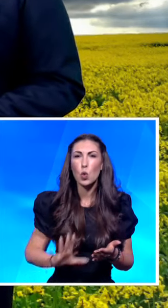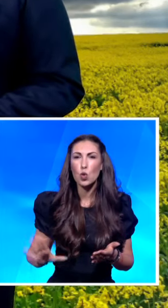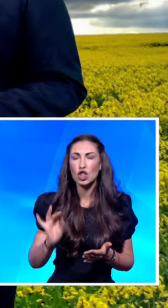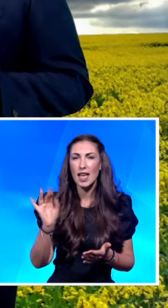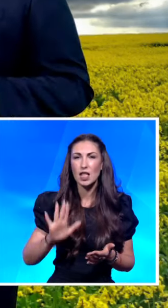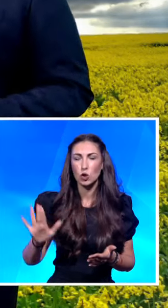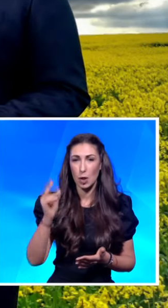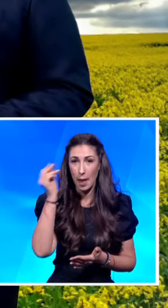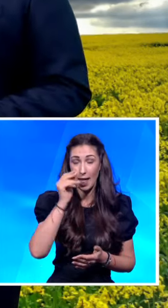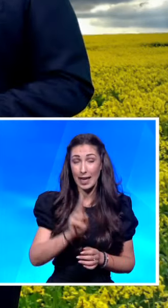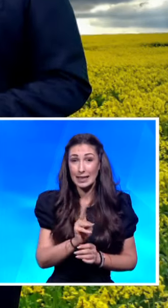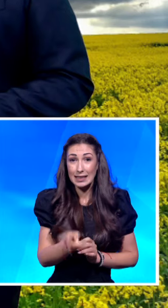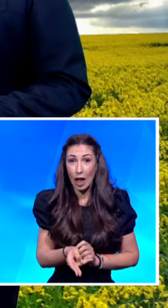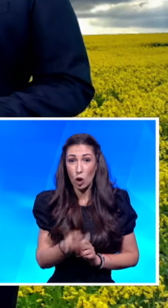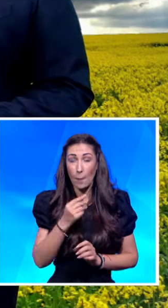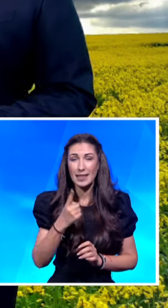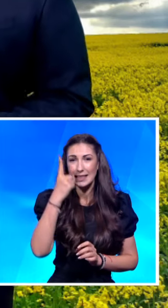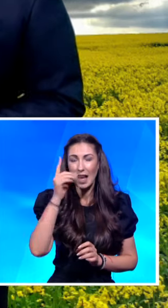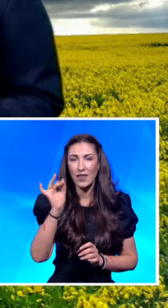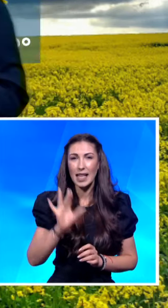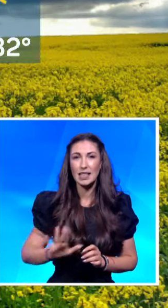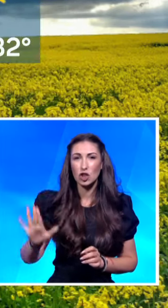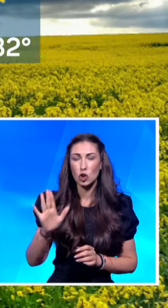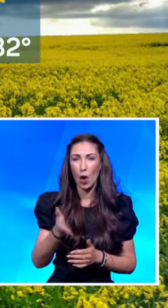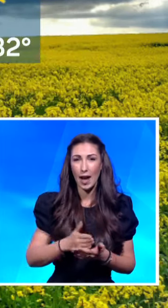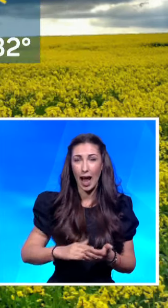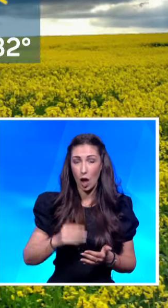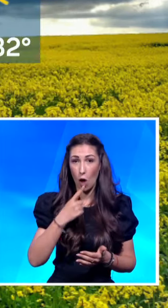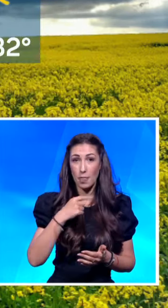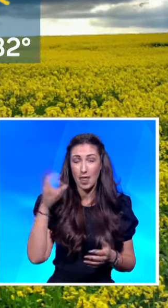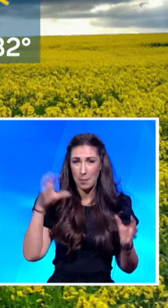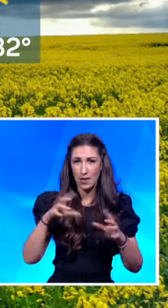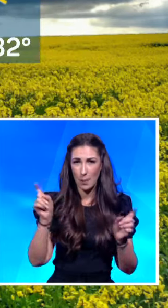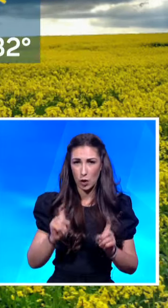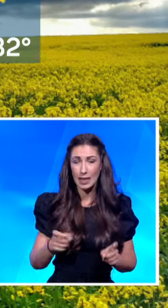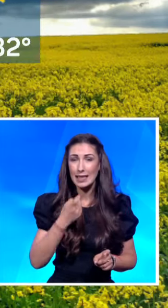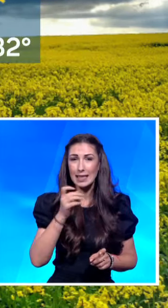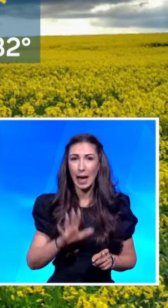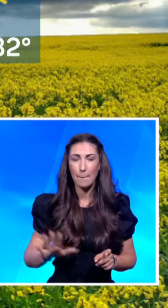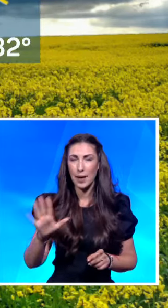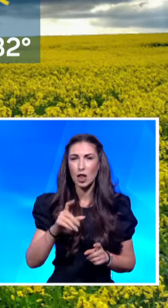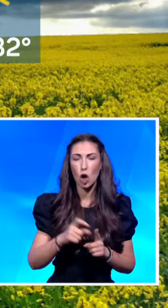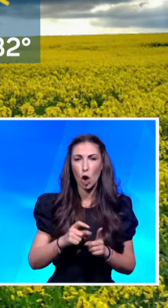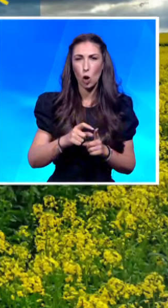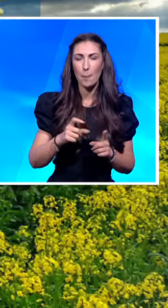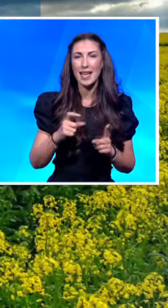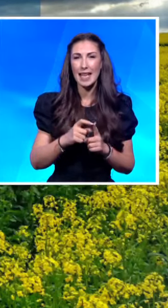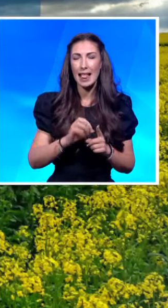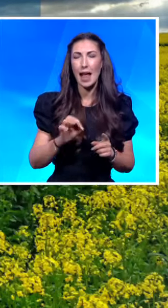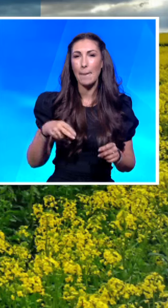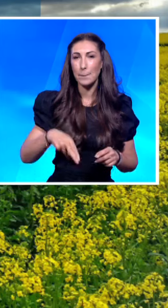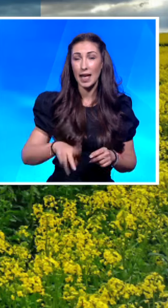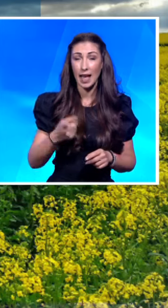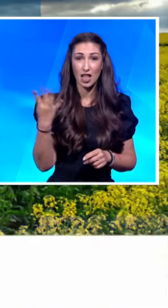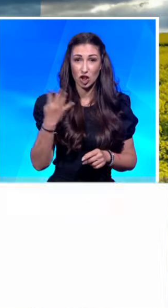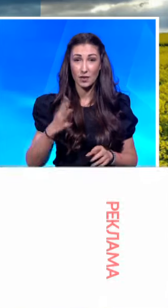Източна България, а след обед над североизточните райони. Превалявания с грамотевици предстоят в западните Родопи, Рила и Пирин. А от